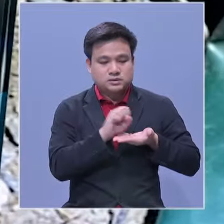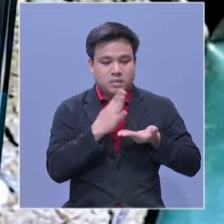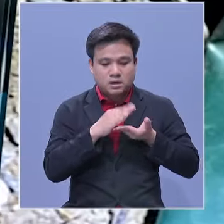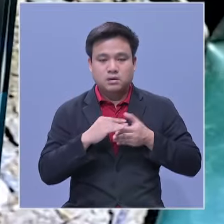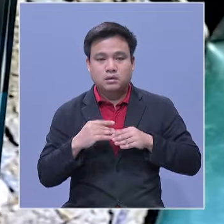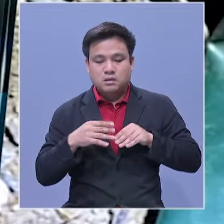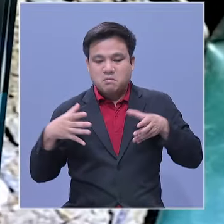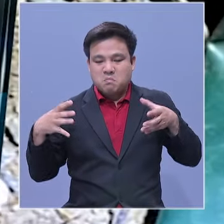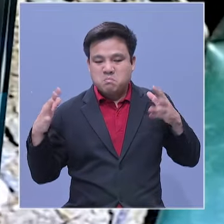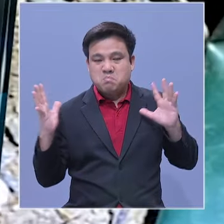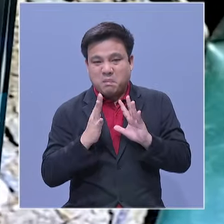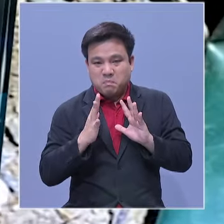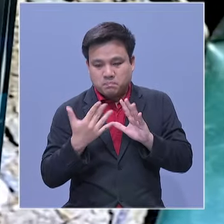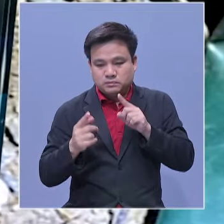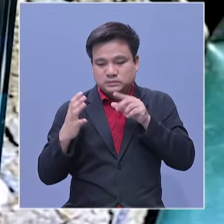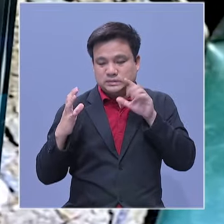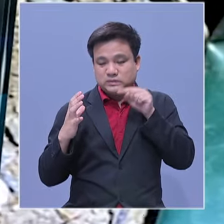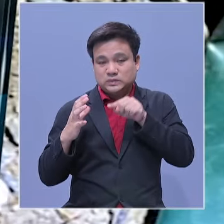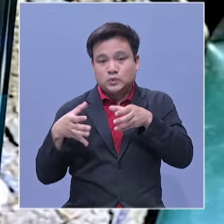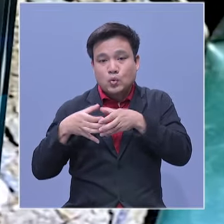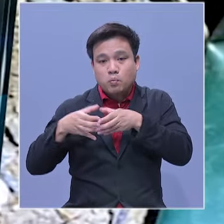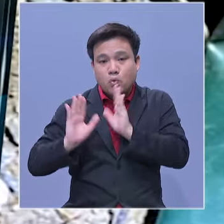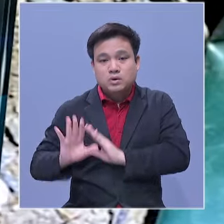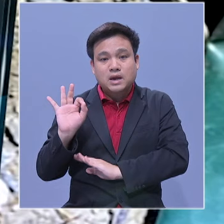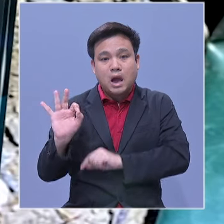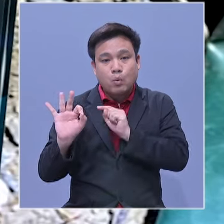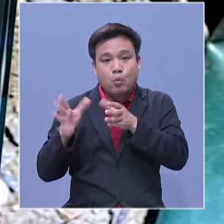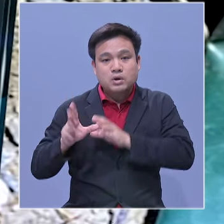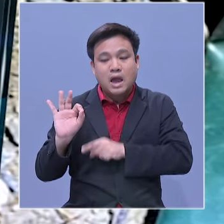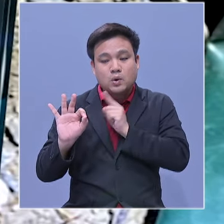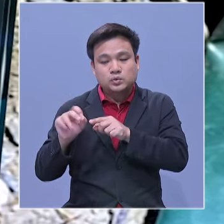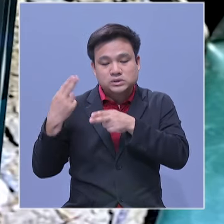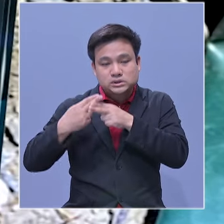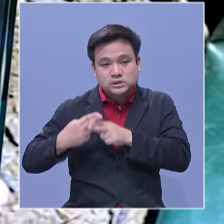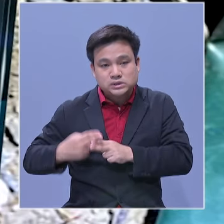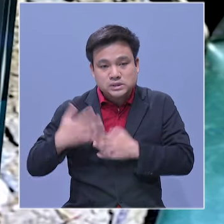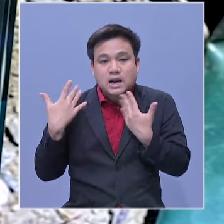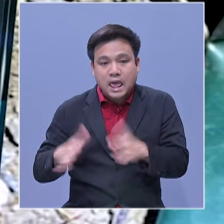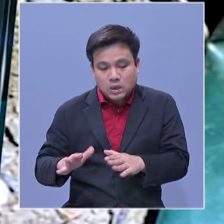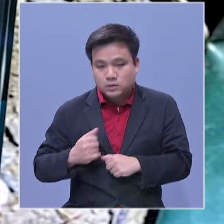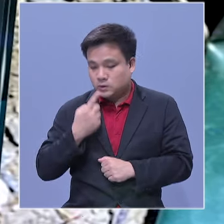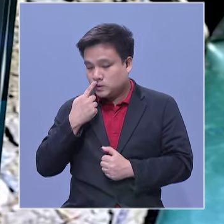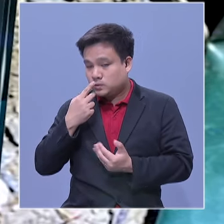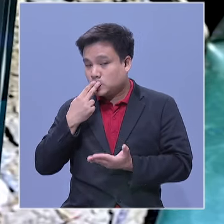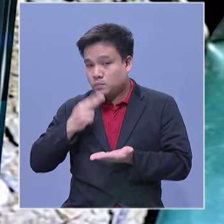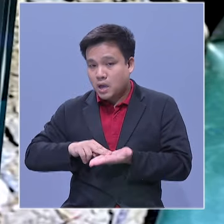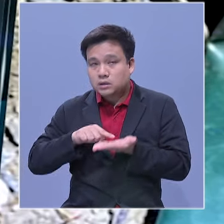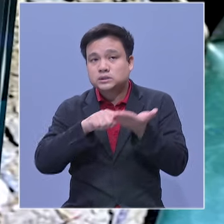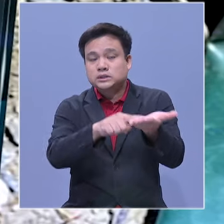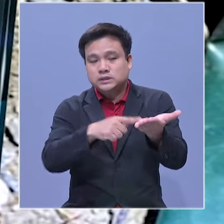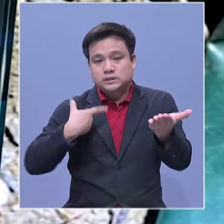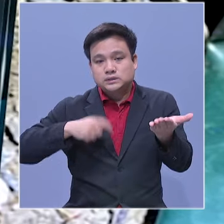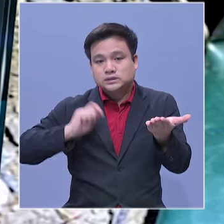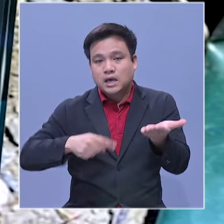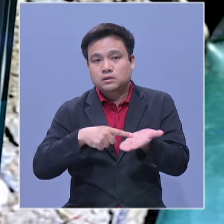ชื่อทั้ง9คนแล้วนะคะกำลังเร่งขอเรื่องของหมายศาลตอนนี้ก็ต้องรอพยานหลักฐานเพิ่มเติมจะได้ขอหมายศาลออกมาเป็นหมายจับต่อไ